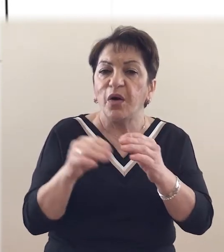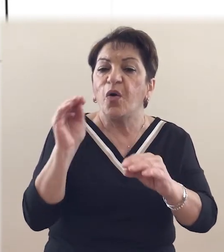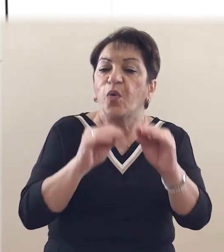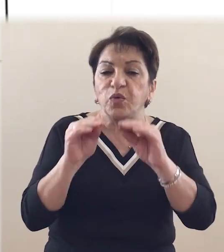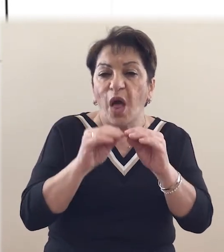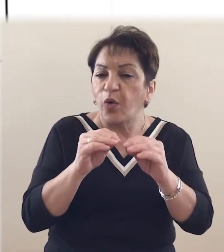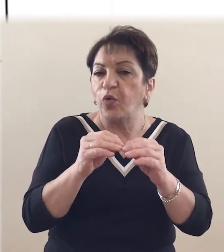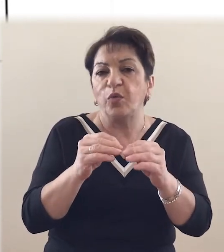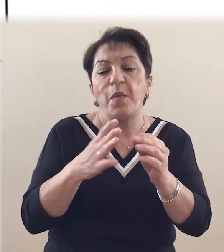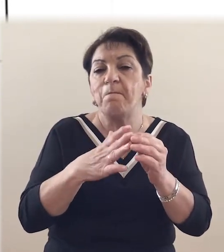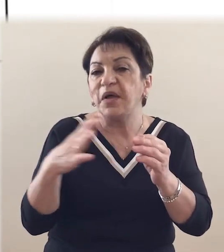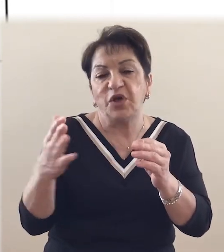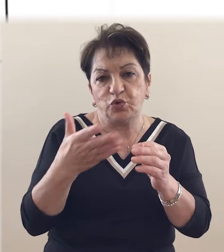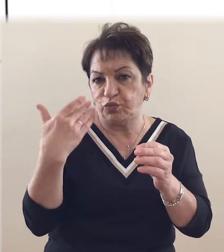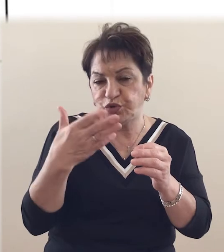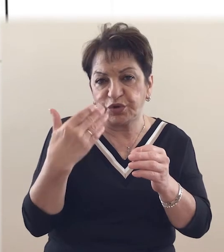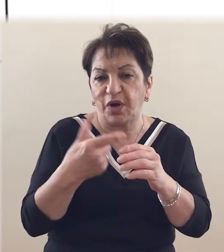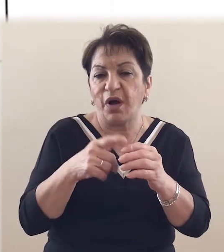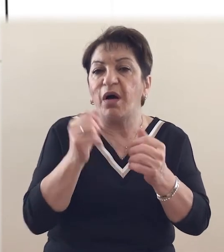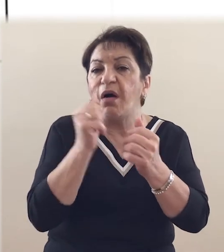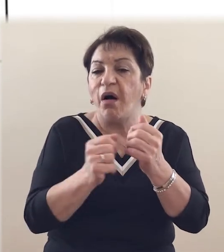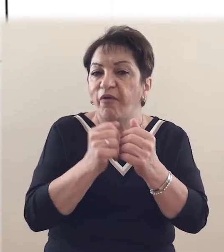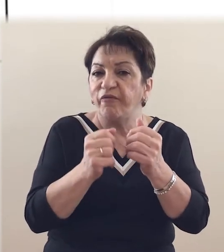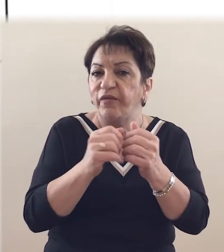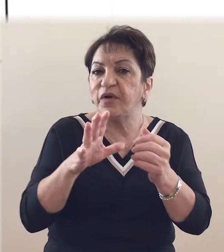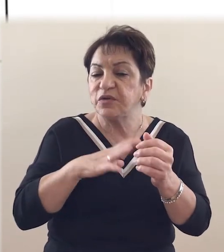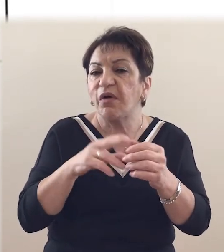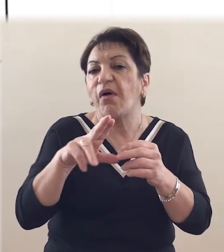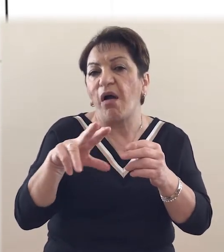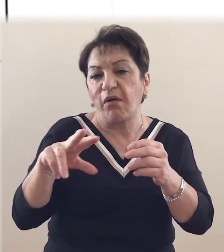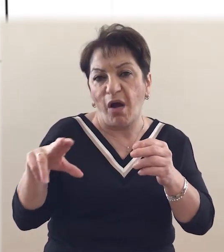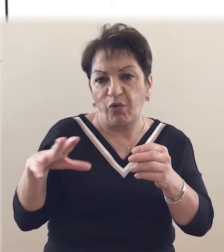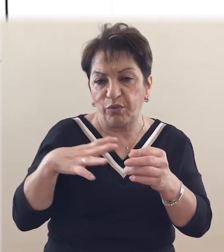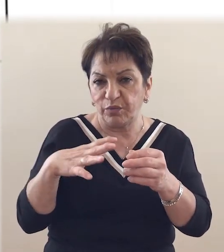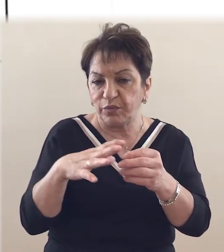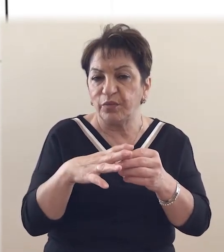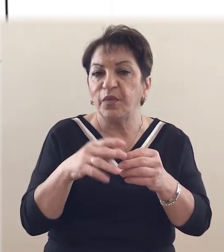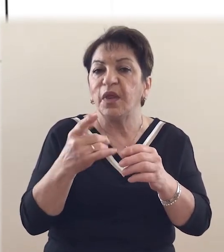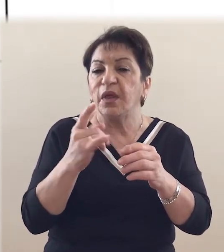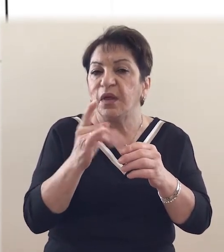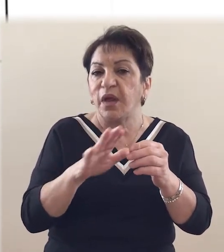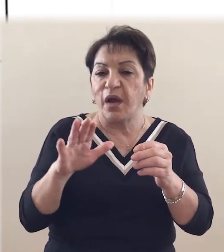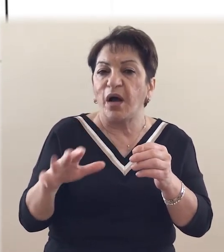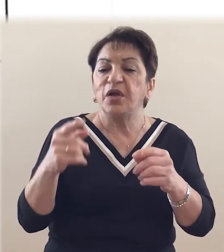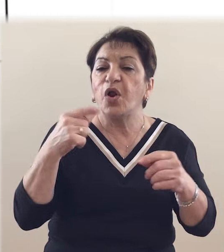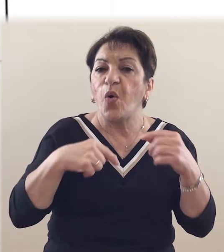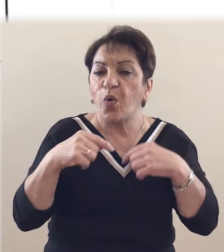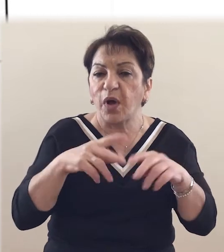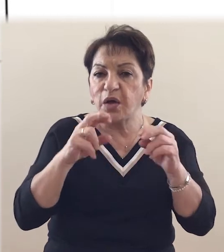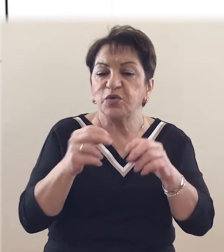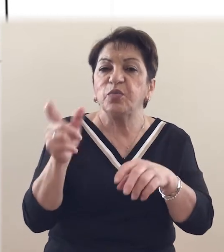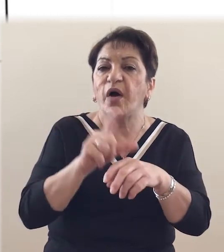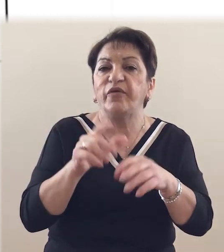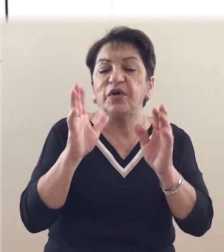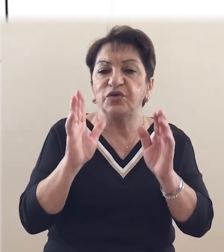տեղի չի ունենում, քանի որ անընդհատ կատարվում են նաեւ քայքայման գործընթացներ։ Երեխաների օրգանիզմում ավելի